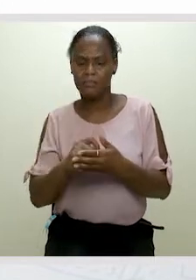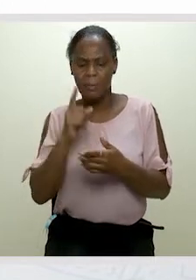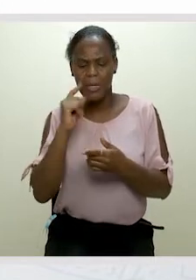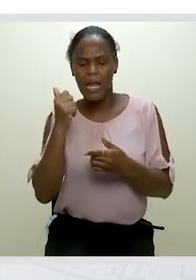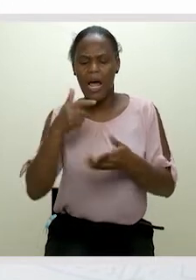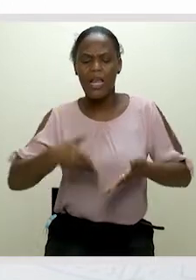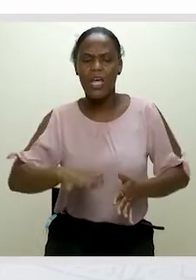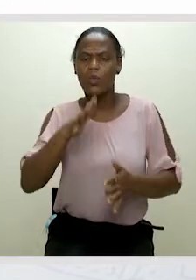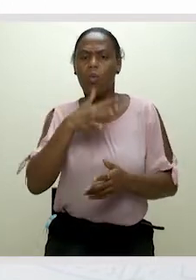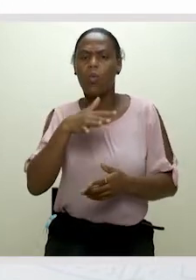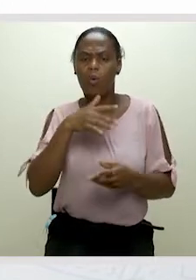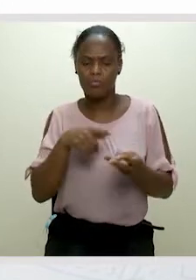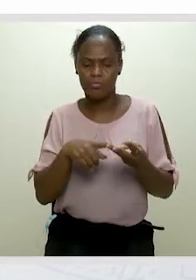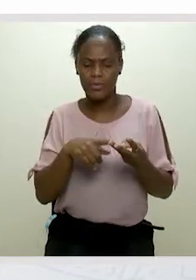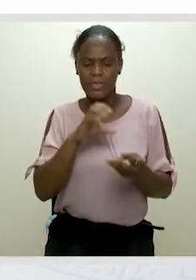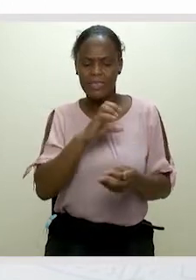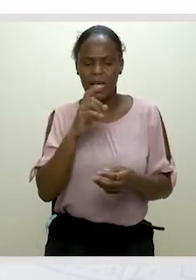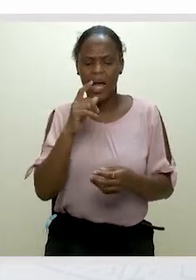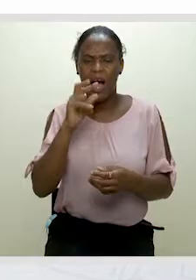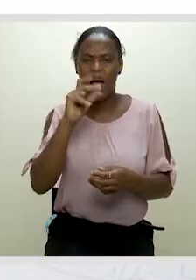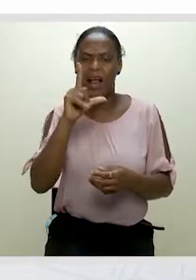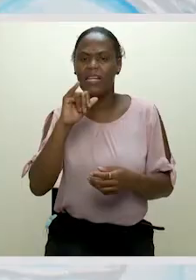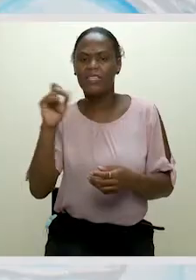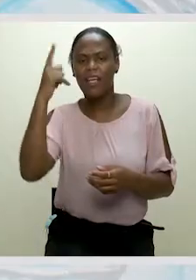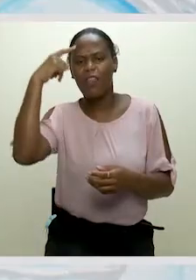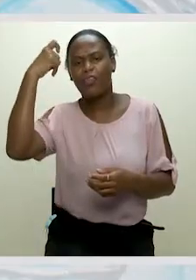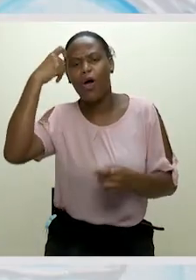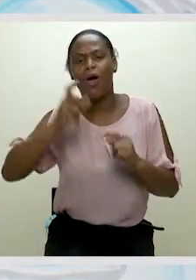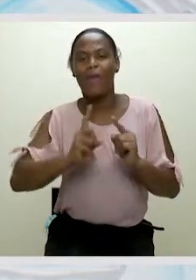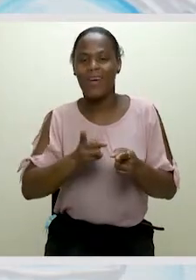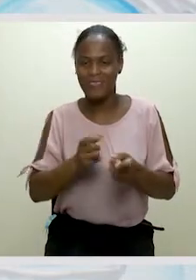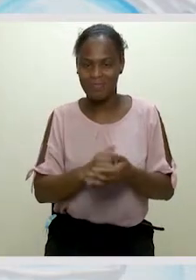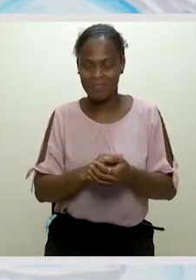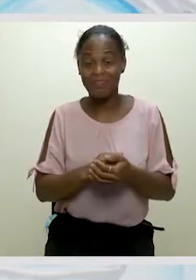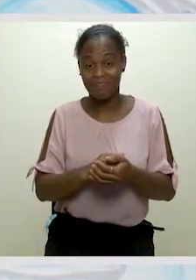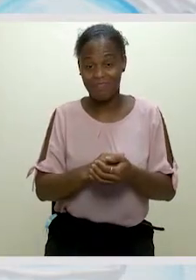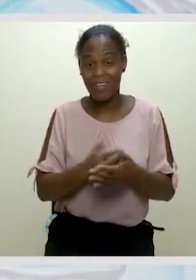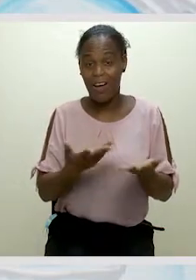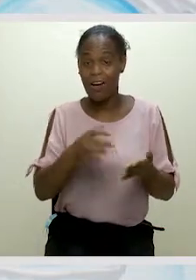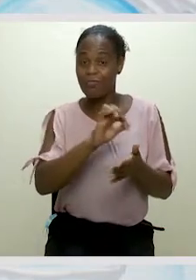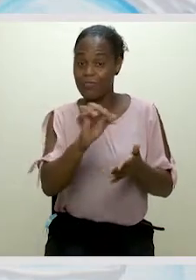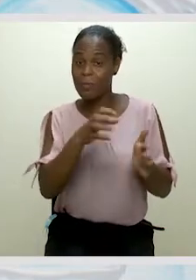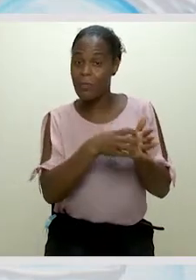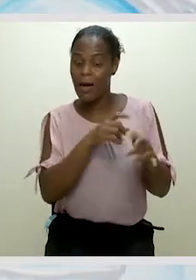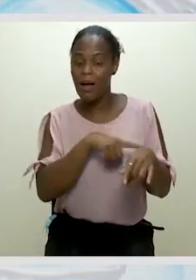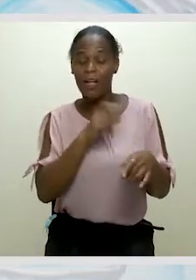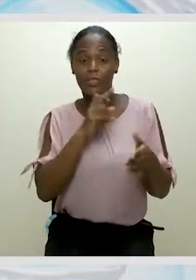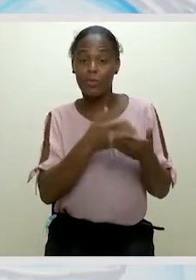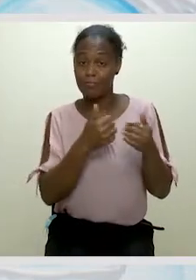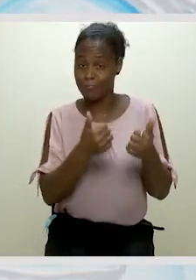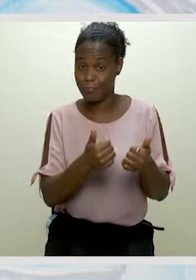C, qu'est-ce qu'Alice adore? Alors, vous allez marquer la réponse correcte,